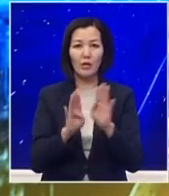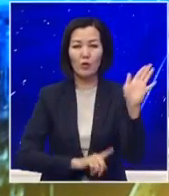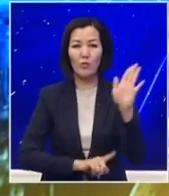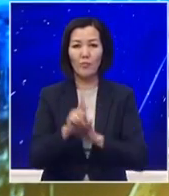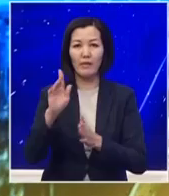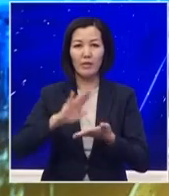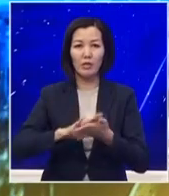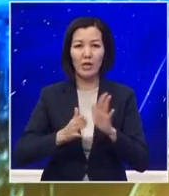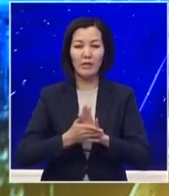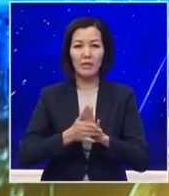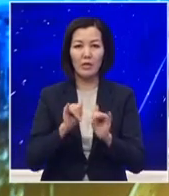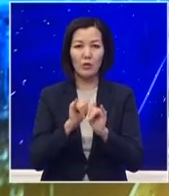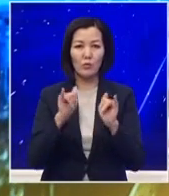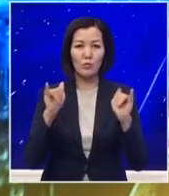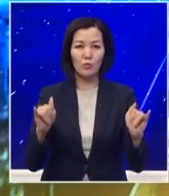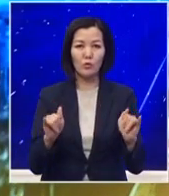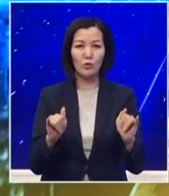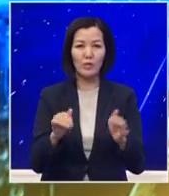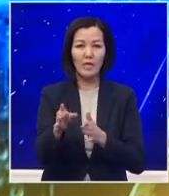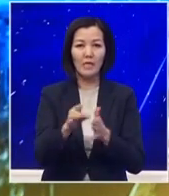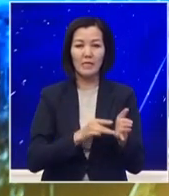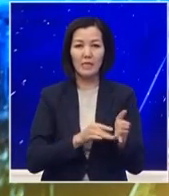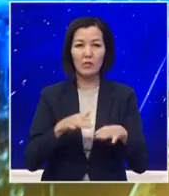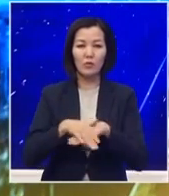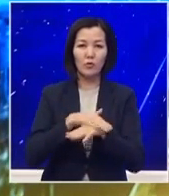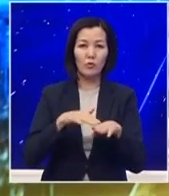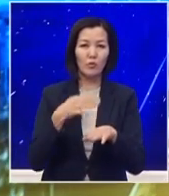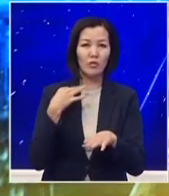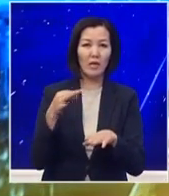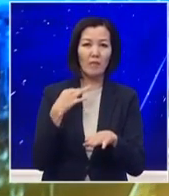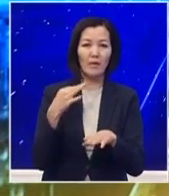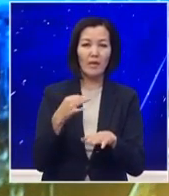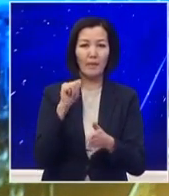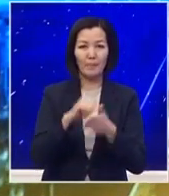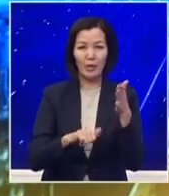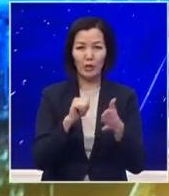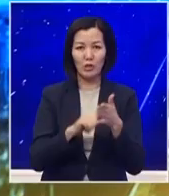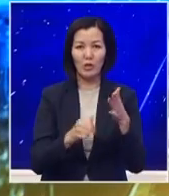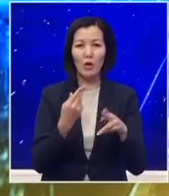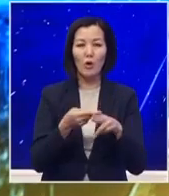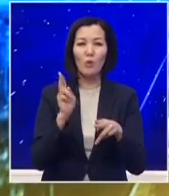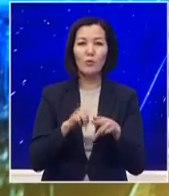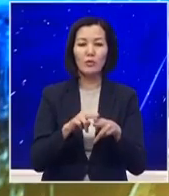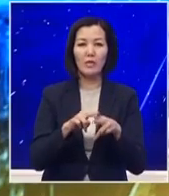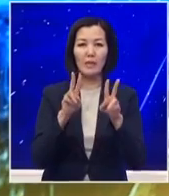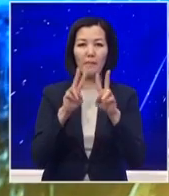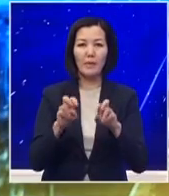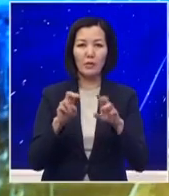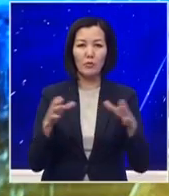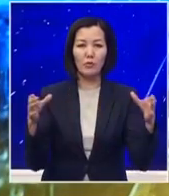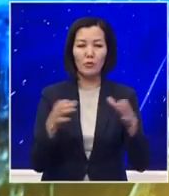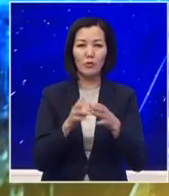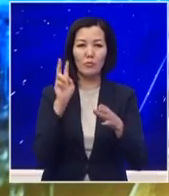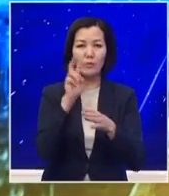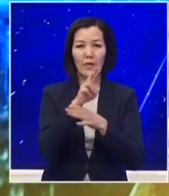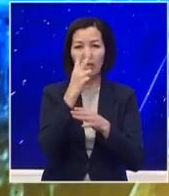Эпид ахуалдың ұшуын санитарлар бірауыздан тұрғындардың жайбарақаттығының салдары дейді. Осы орайда мониторингтік